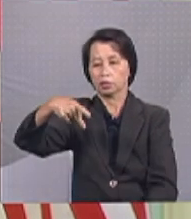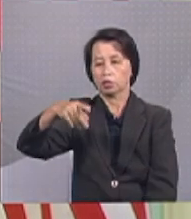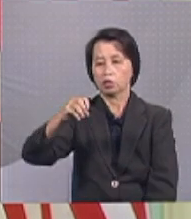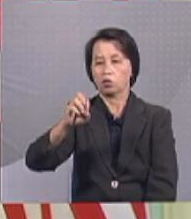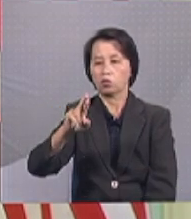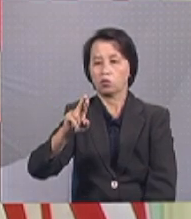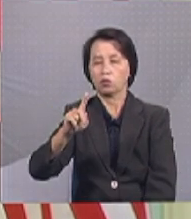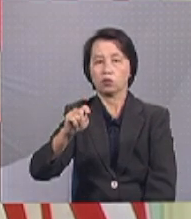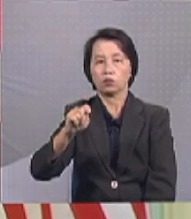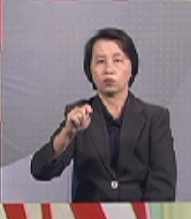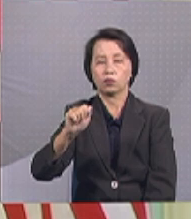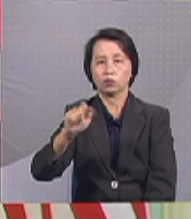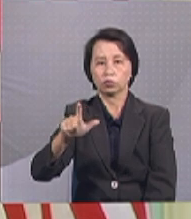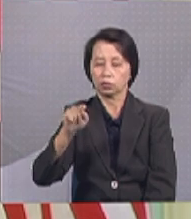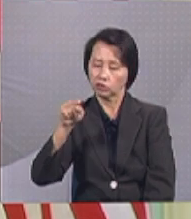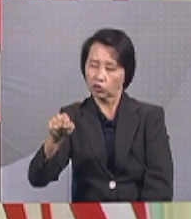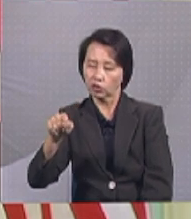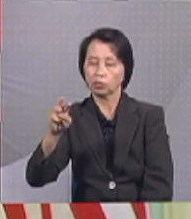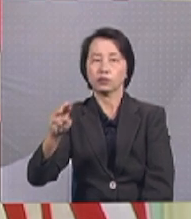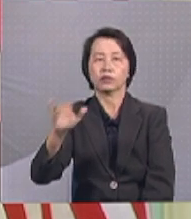sebenarnya .my.